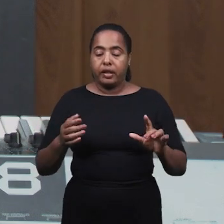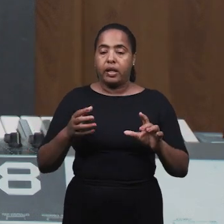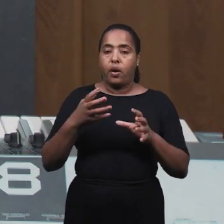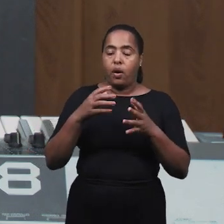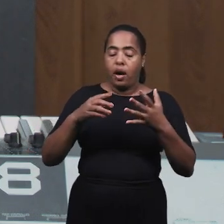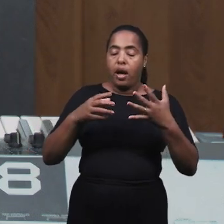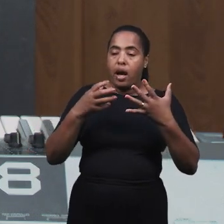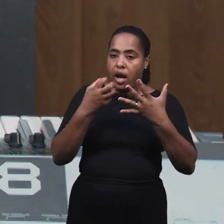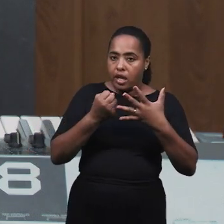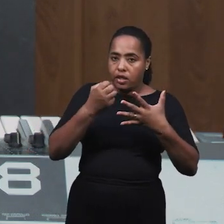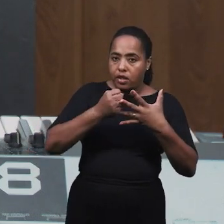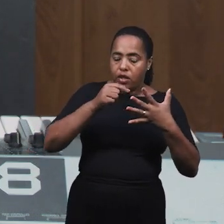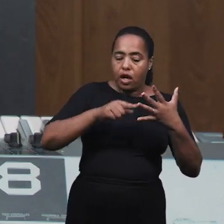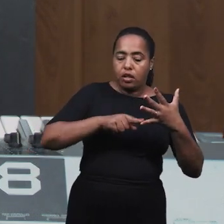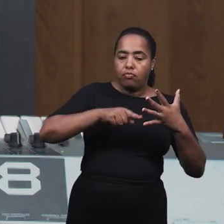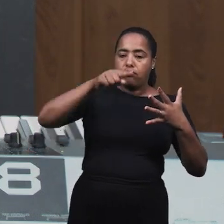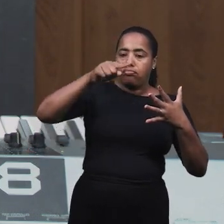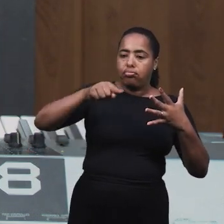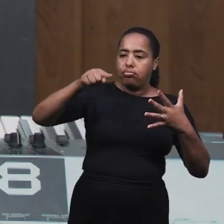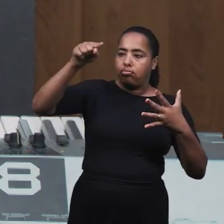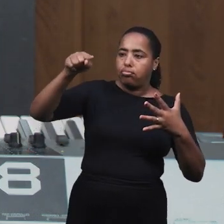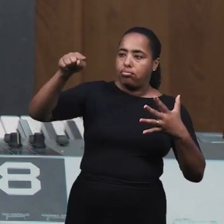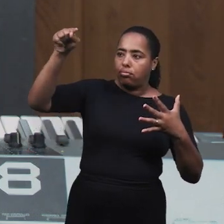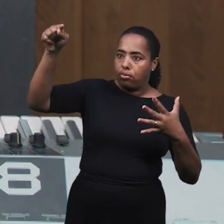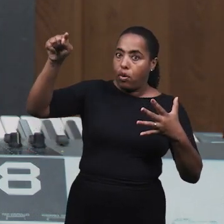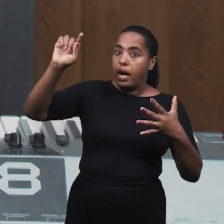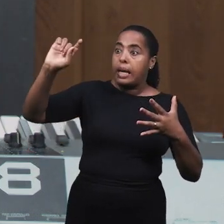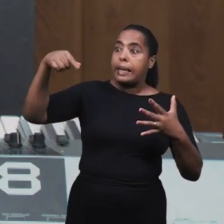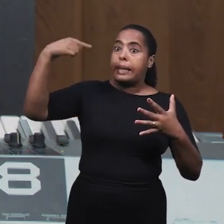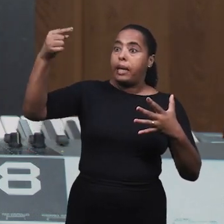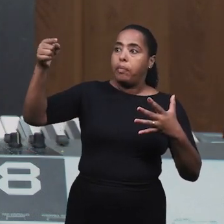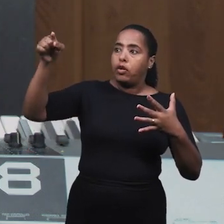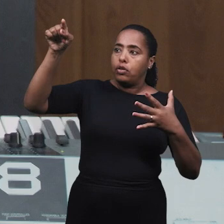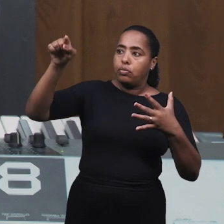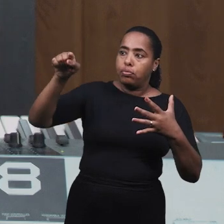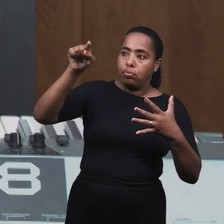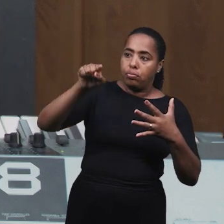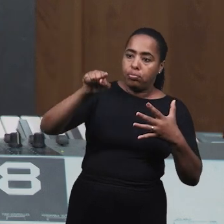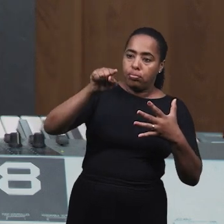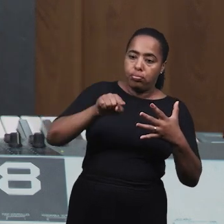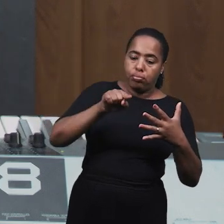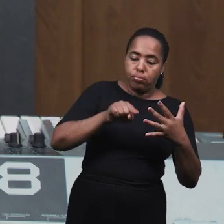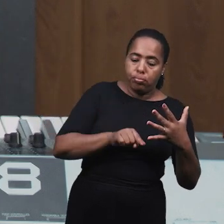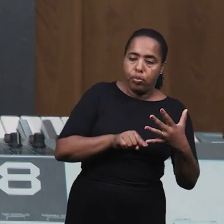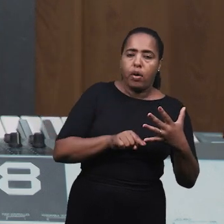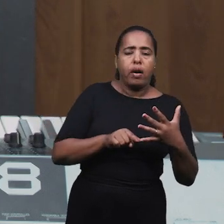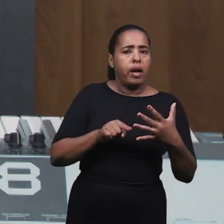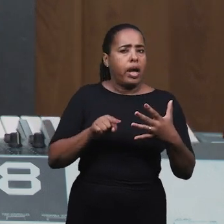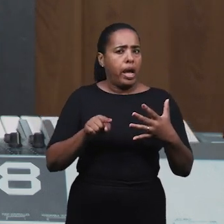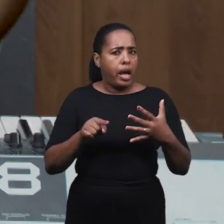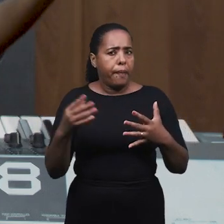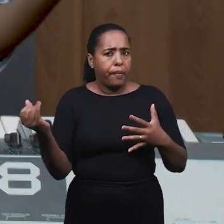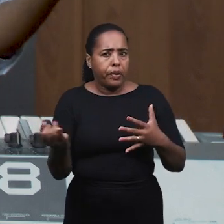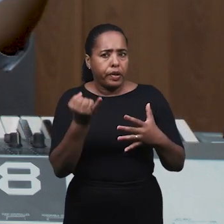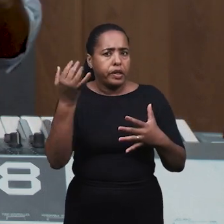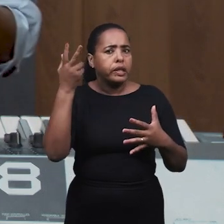Donc, j'ai fait les notes montantes et après descendantes. C'est très important que cette gamme soit de manière